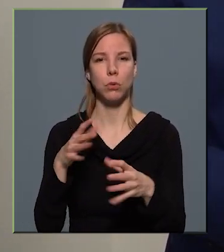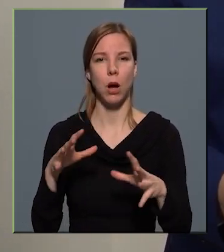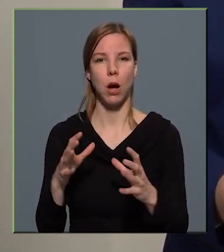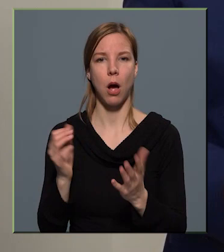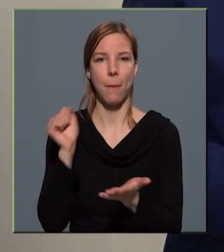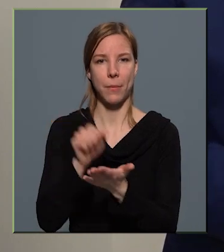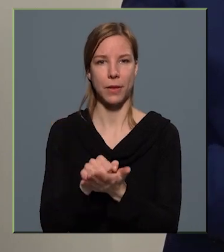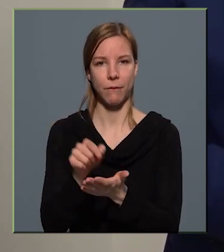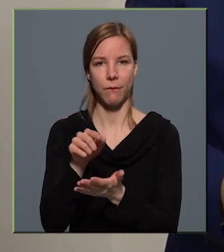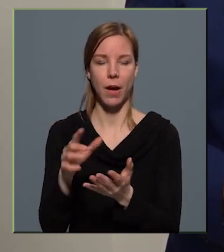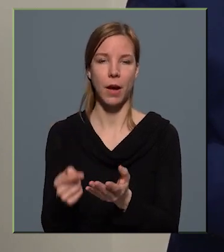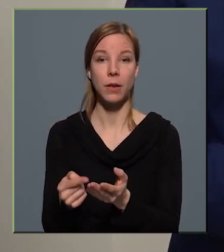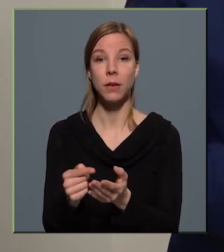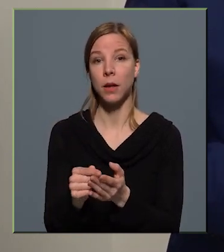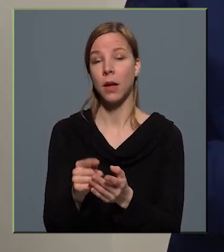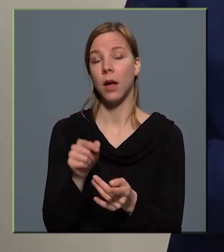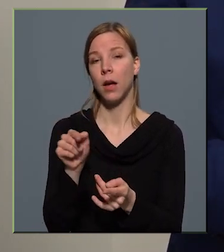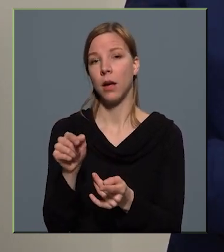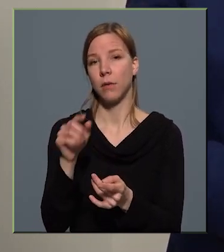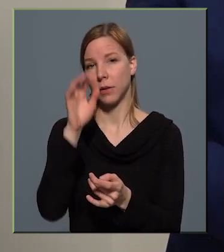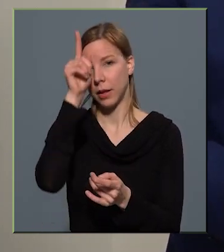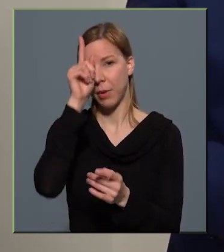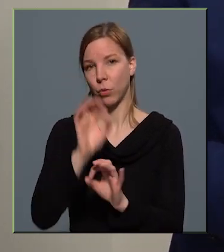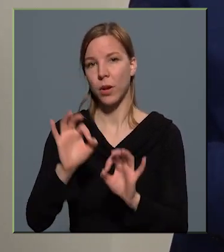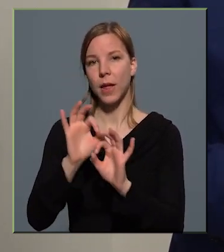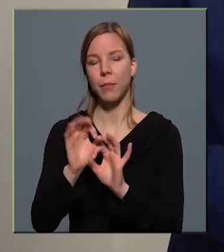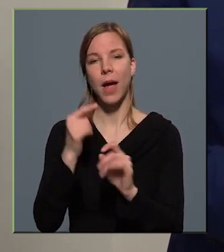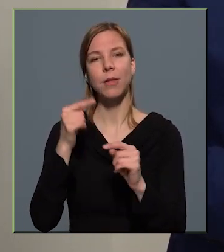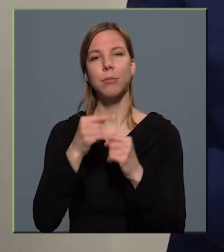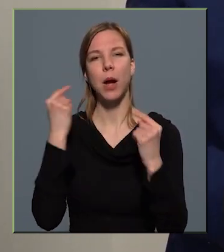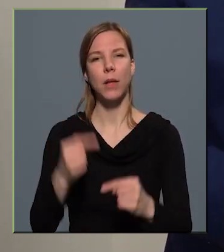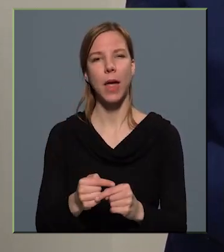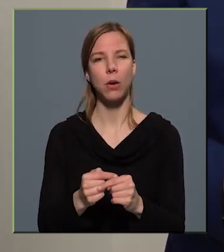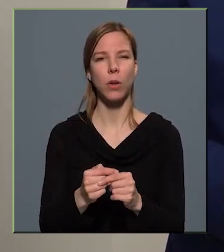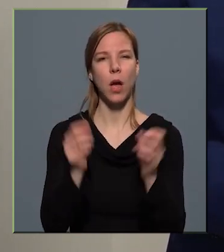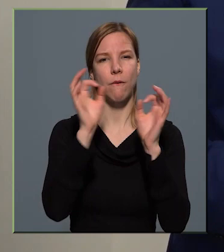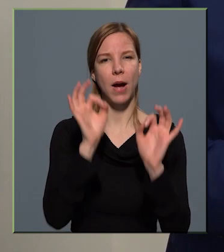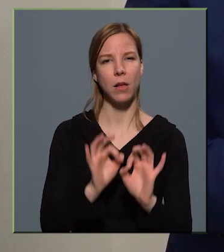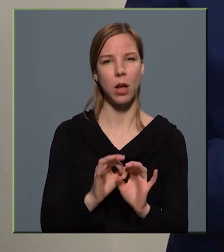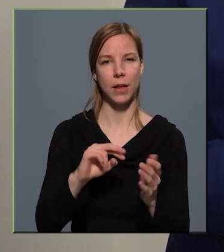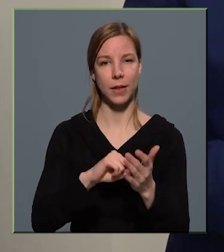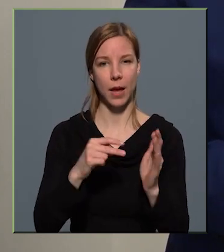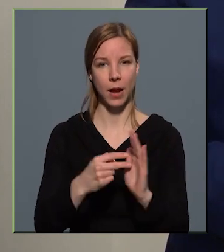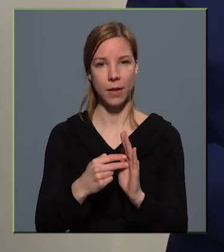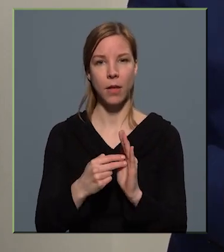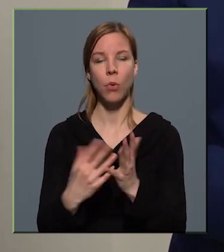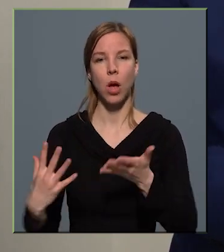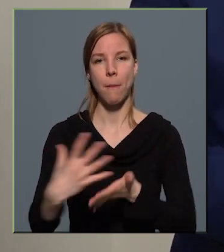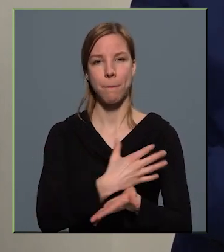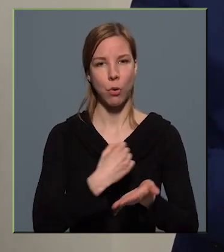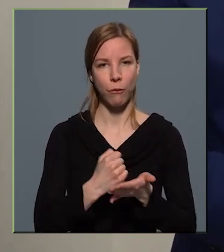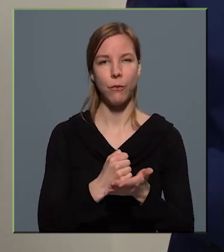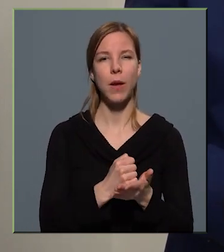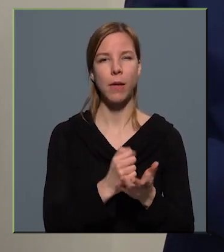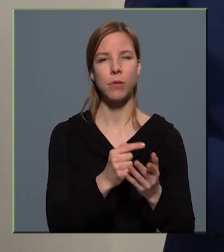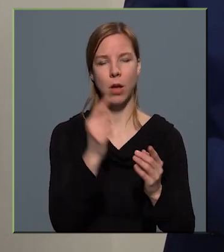meghatározza azt az egyedülálló vállalati szerkezetet, hogy a vállalatnak a profitjának a nagy részét jótékony célokra